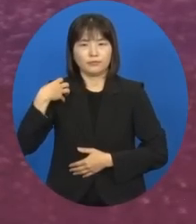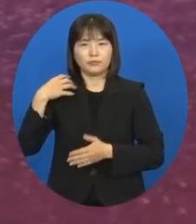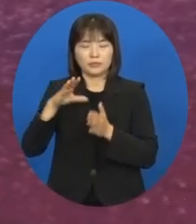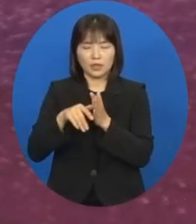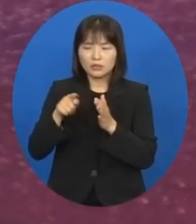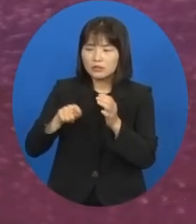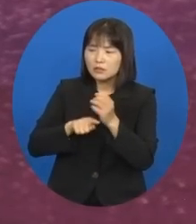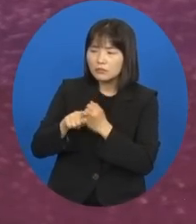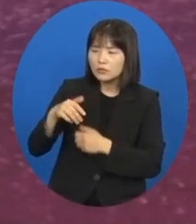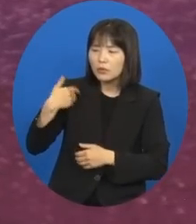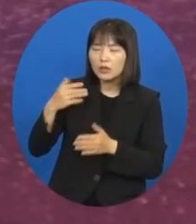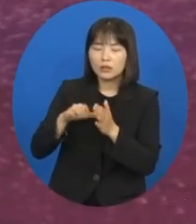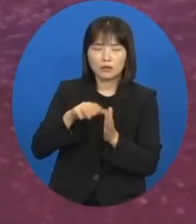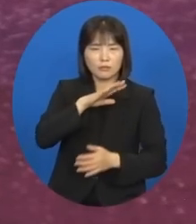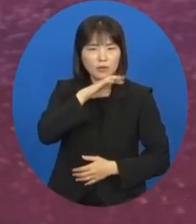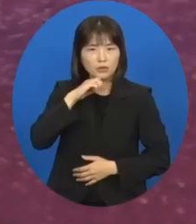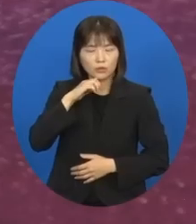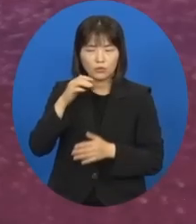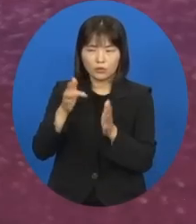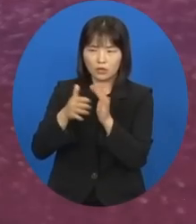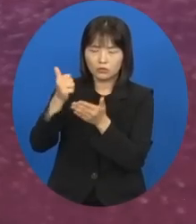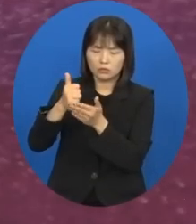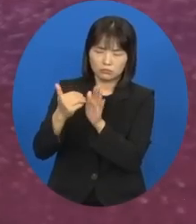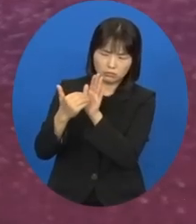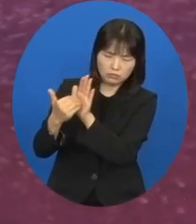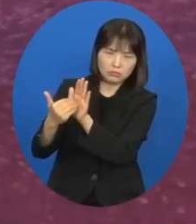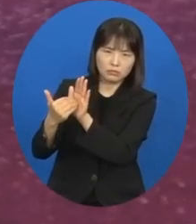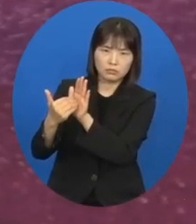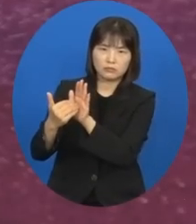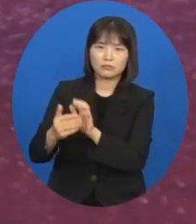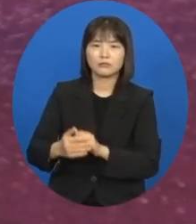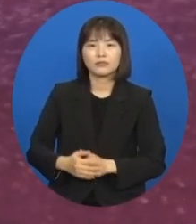못했던 베드로가 예수님을 막습니다